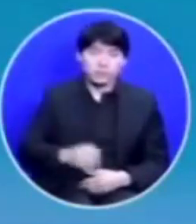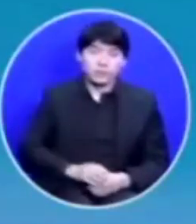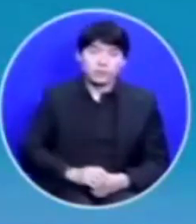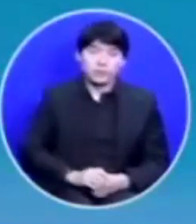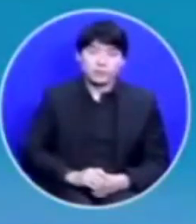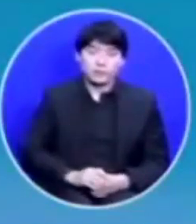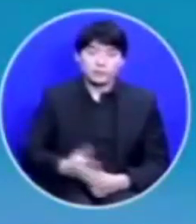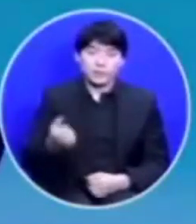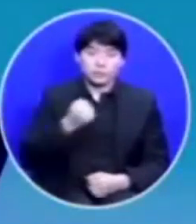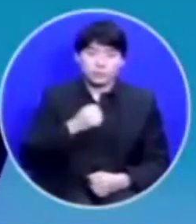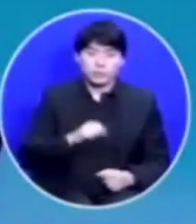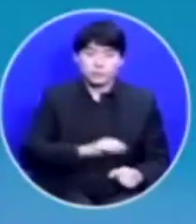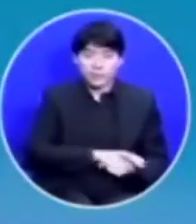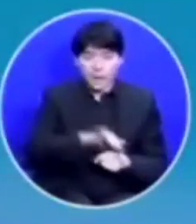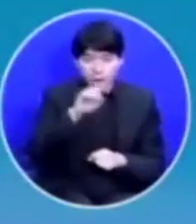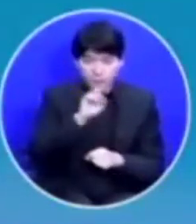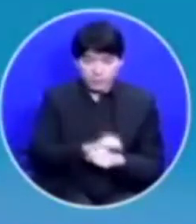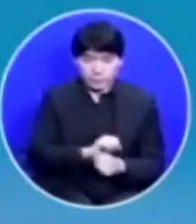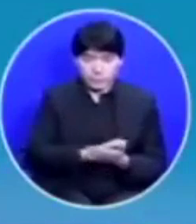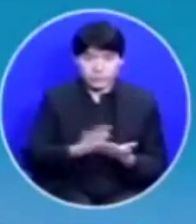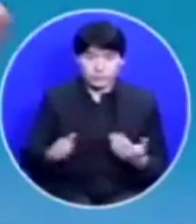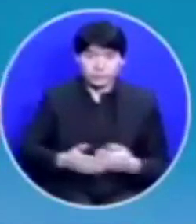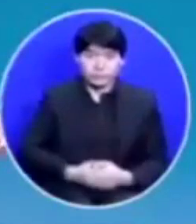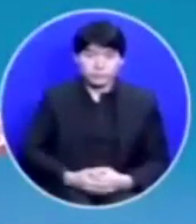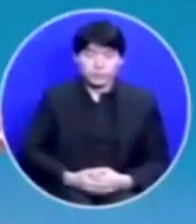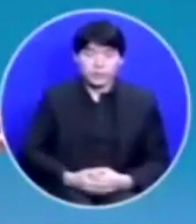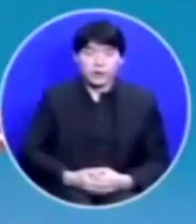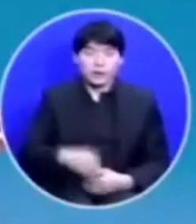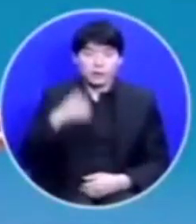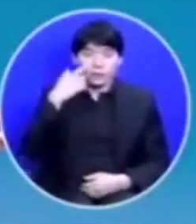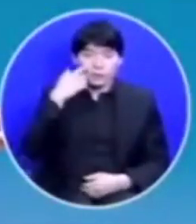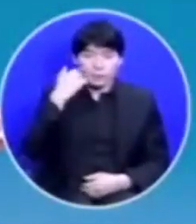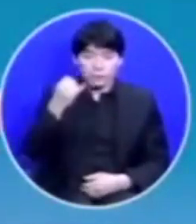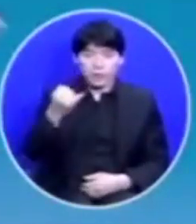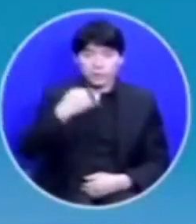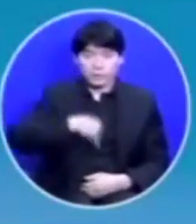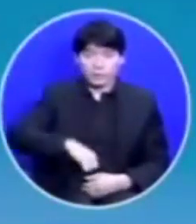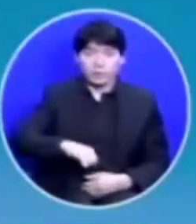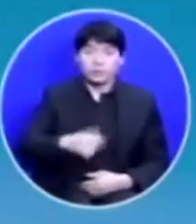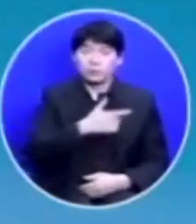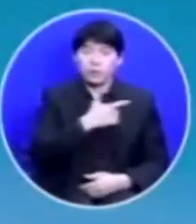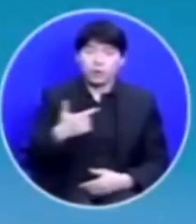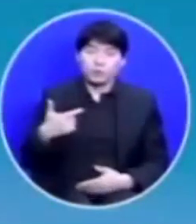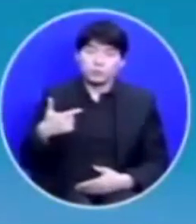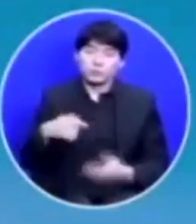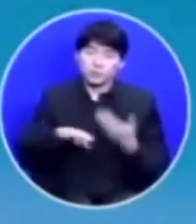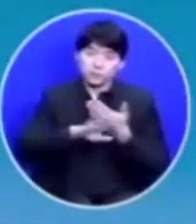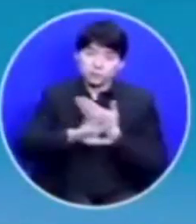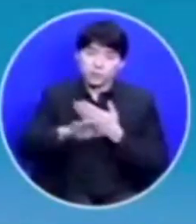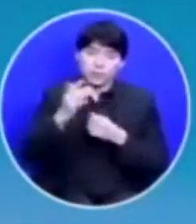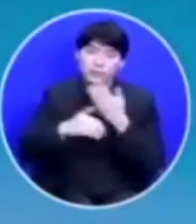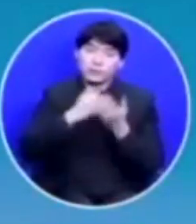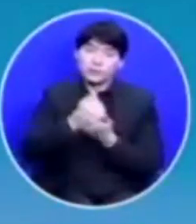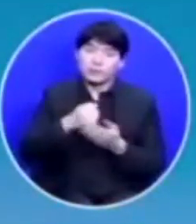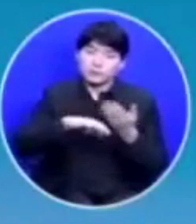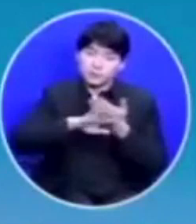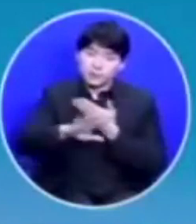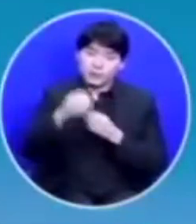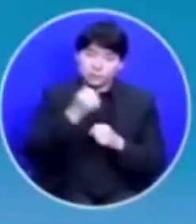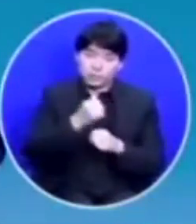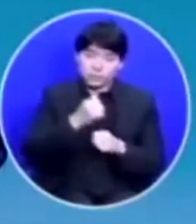엄마의 나와 내 딸이 너무 다르구나 하나님이 다르게 지은 것이구나 깨달았어요